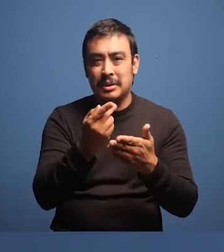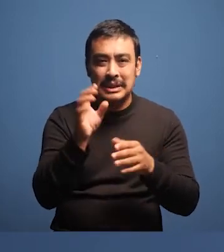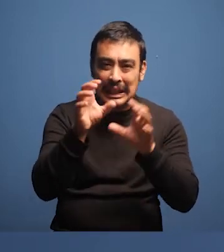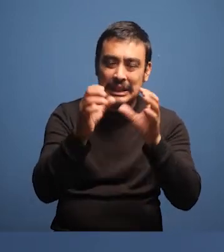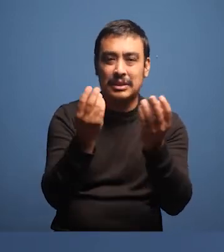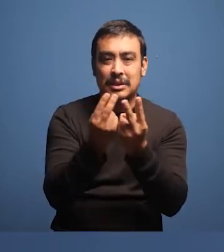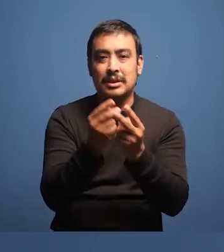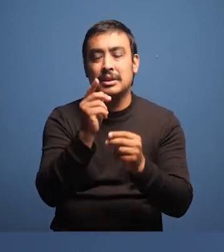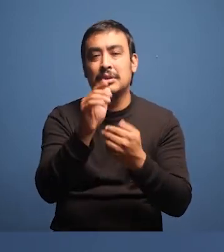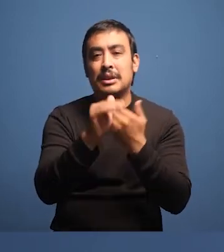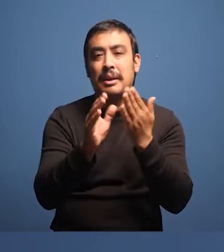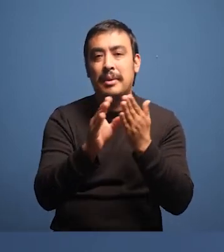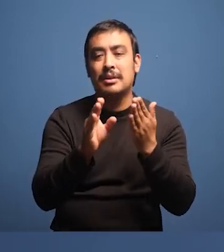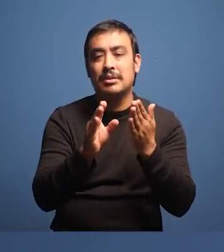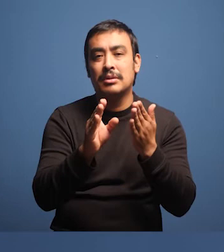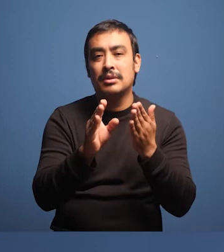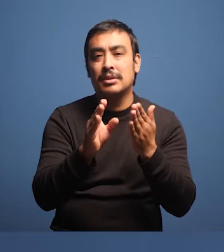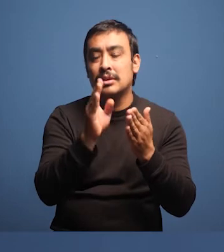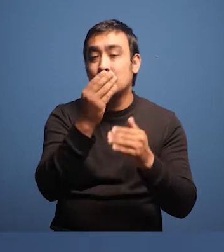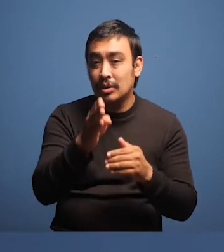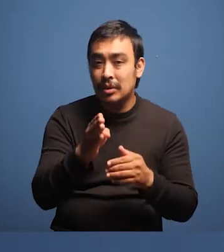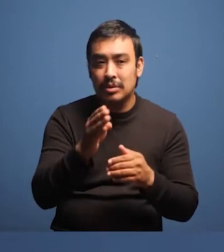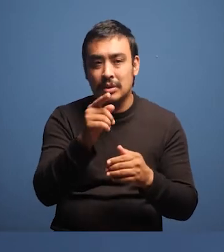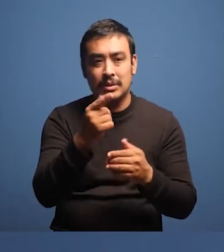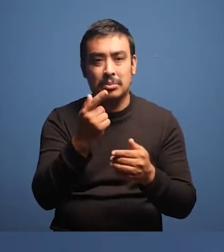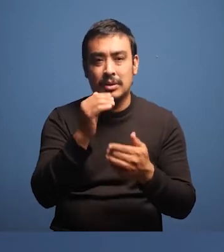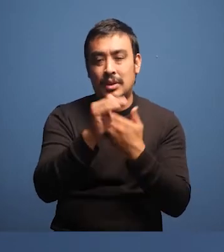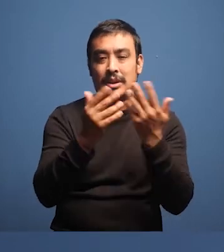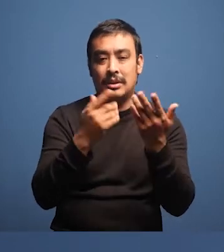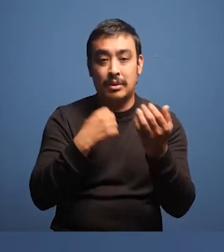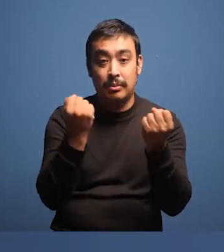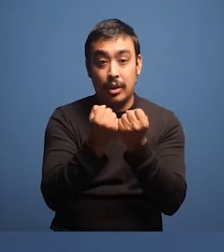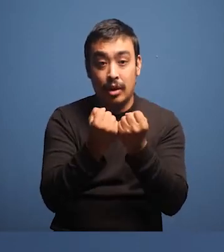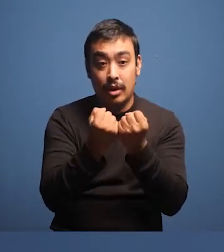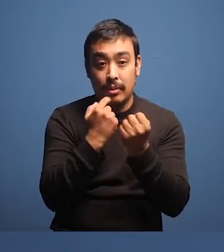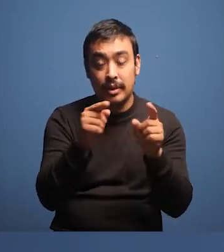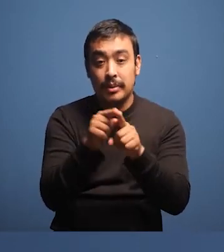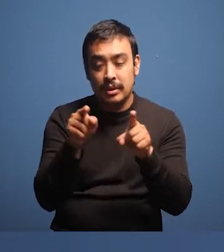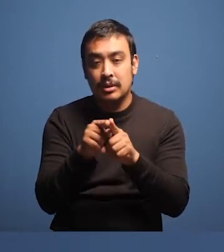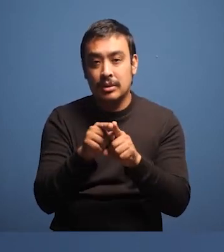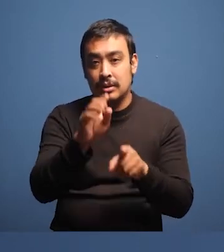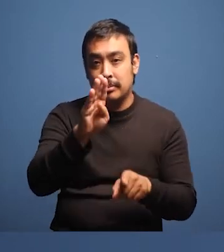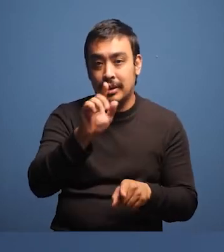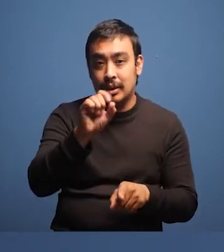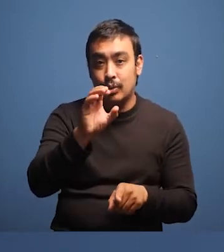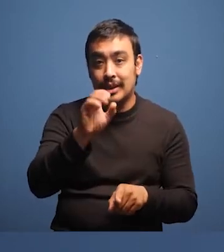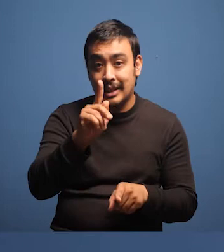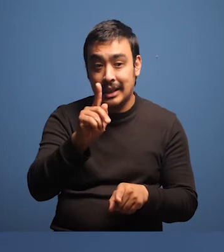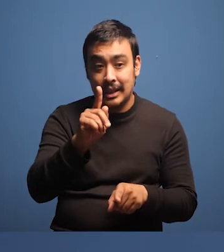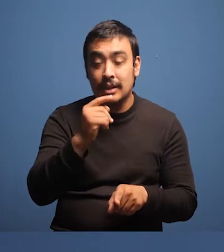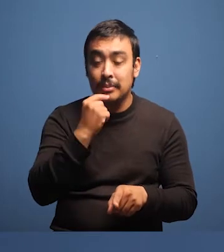त्यस्तो गरेर चाहिँ अनि त्यस्तो गर्नुहुन्छ। त्यसपछि अप्सनै हुँदैन होइन। ब्लक गर्यो भने पनि के हुन्छ भन्दाखेरि चाहिँ त्यस्तो मान्छेहरूलाई चाहिँ ब्लक गर्यो भने चाहिँ